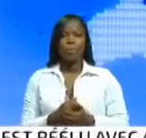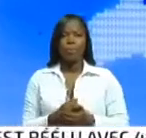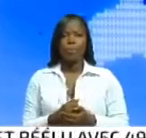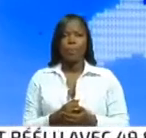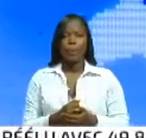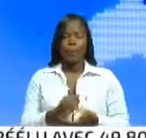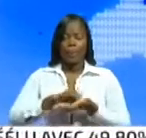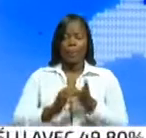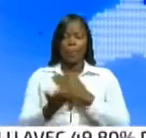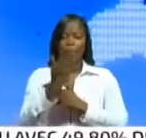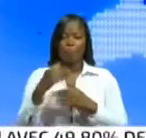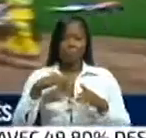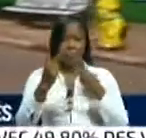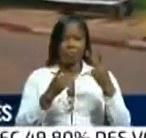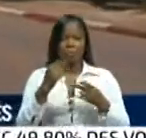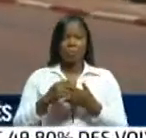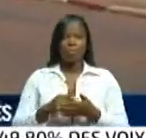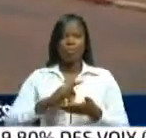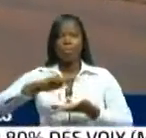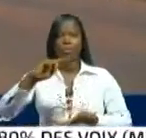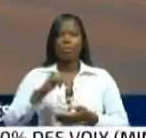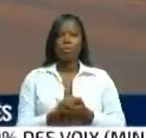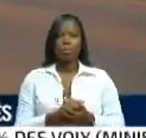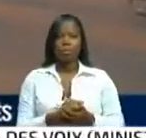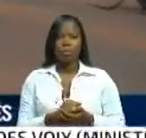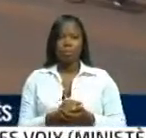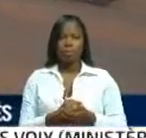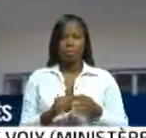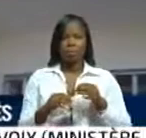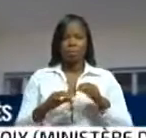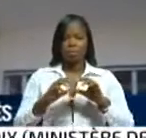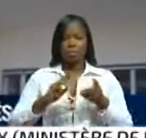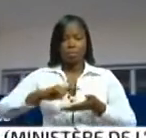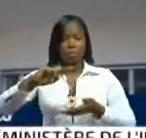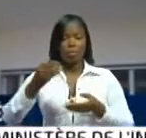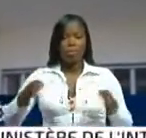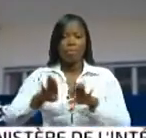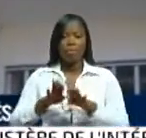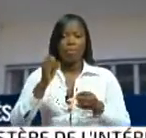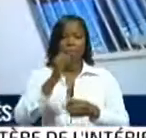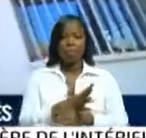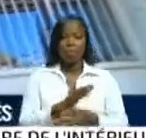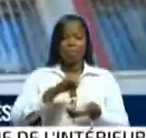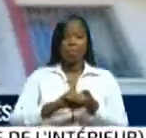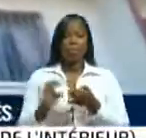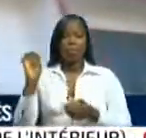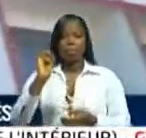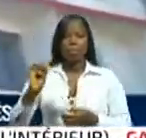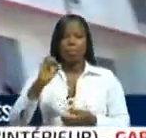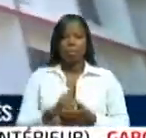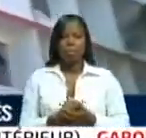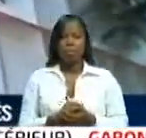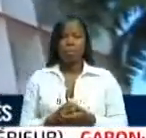l'ucad ce matin regarde fonction et de désinfection le campus social sera fermée à partir de ce mercredi 31 août